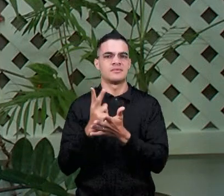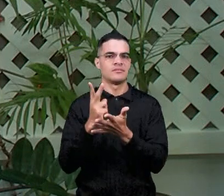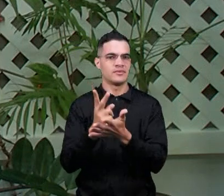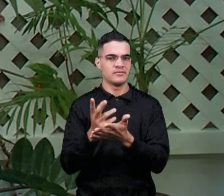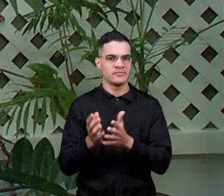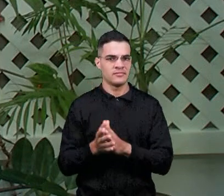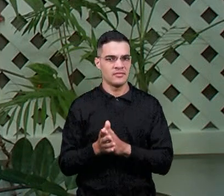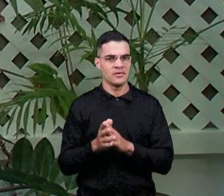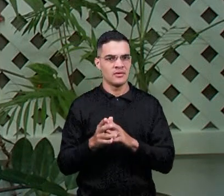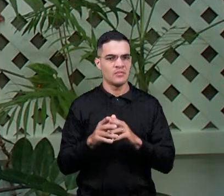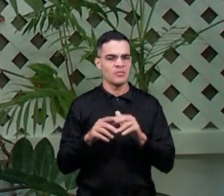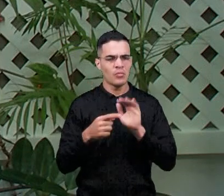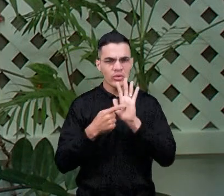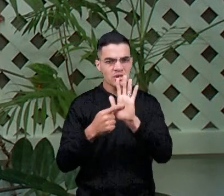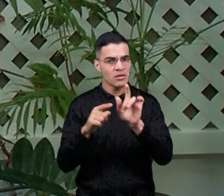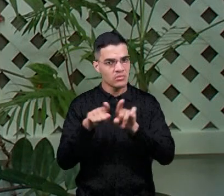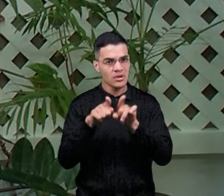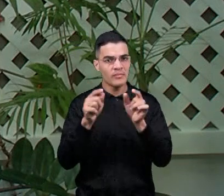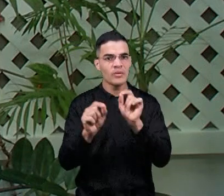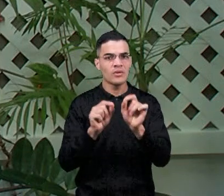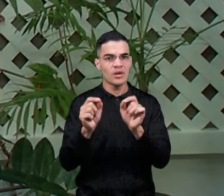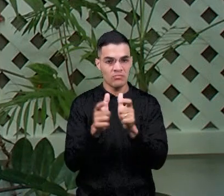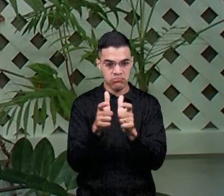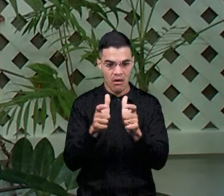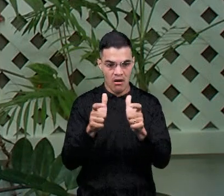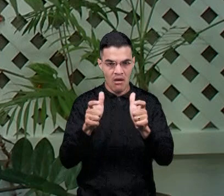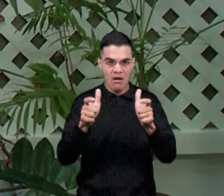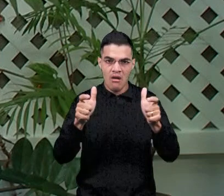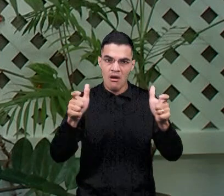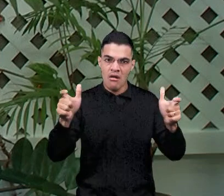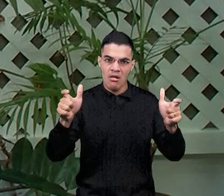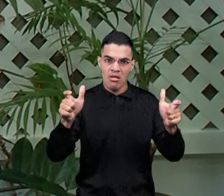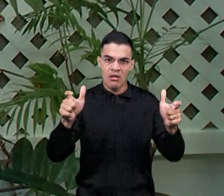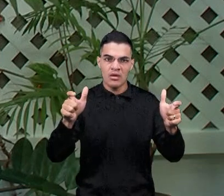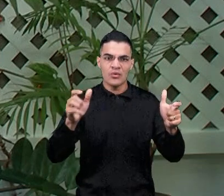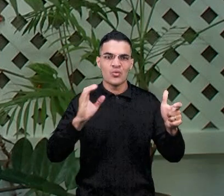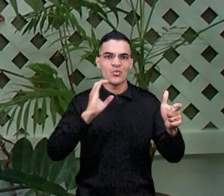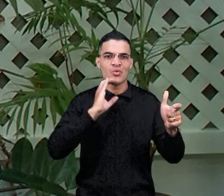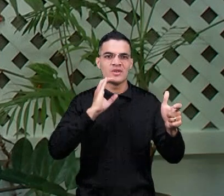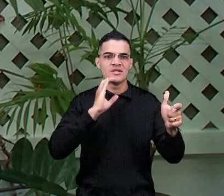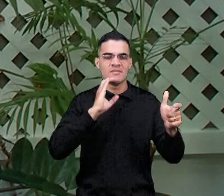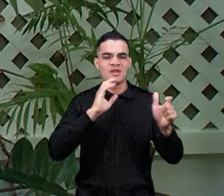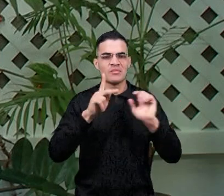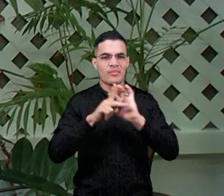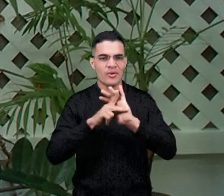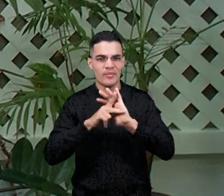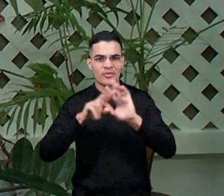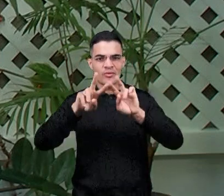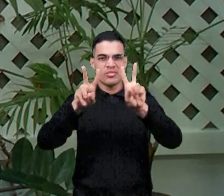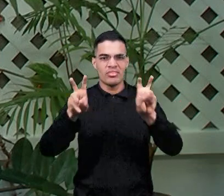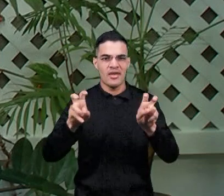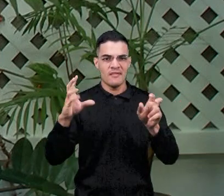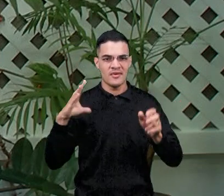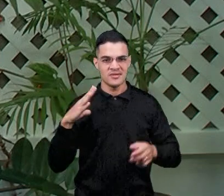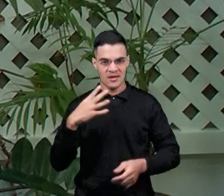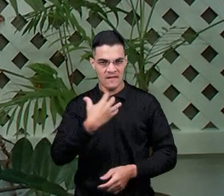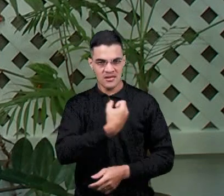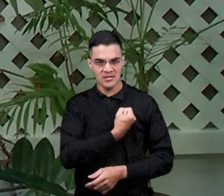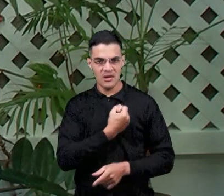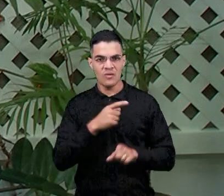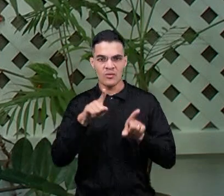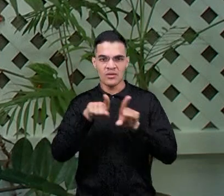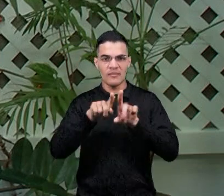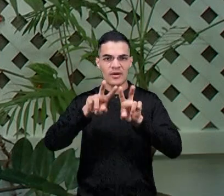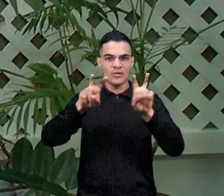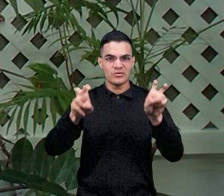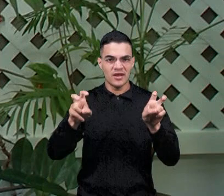disant la croissance de la connaissance de très haut, la connaissance à propos du salut,